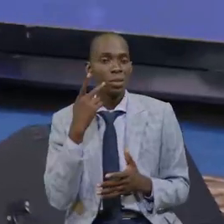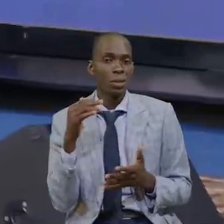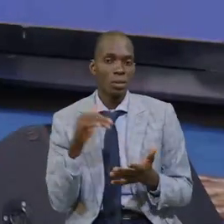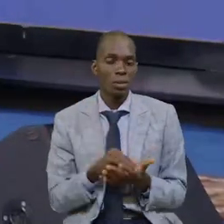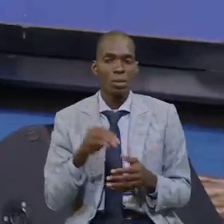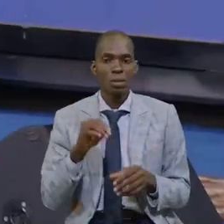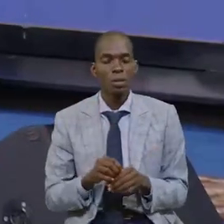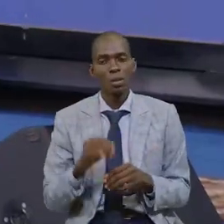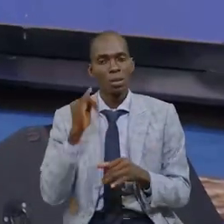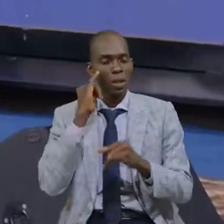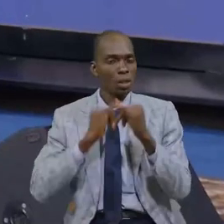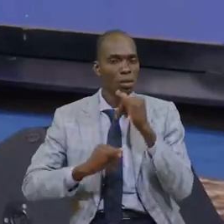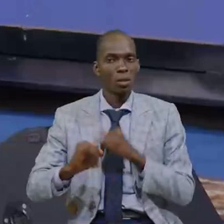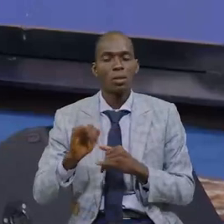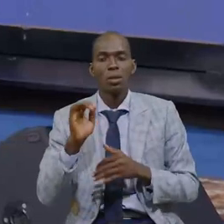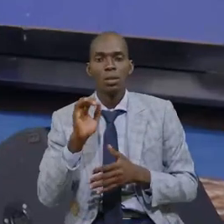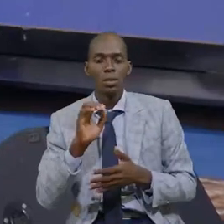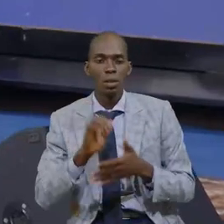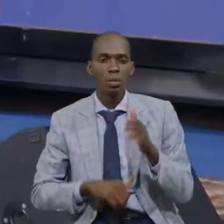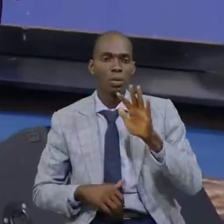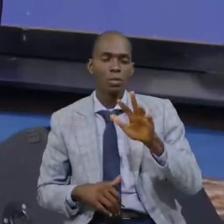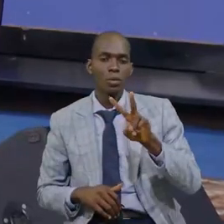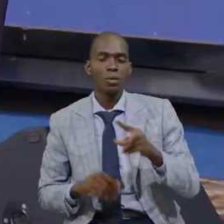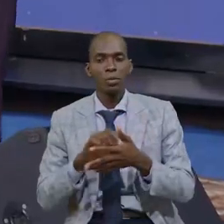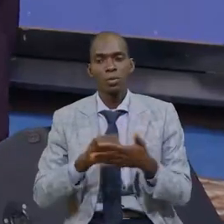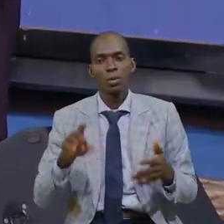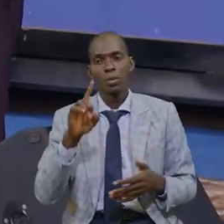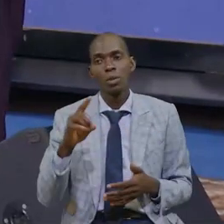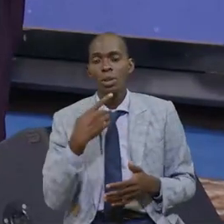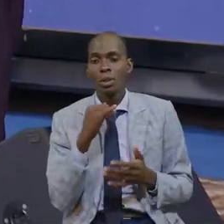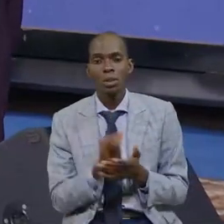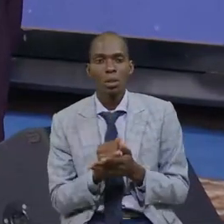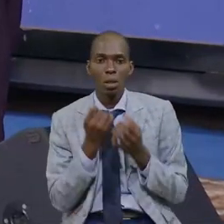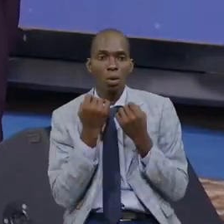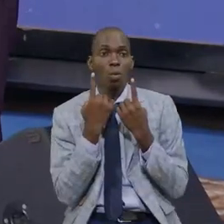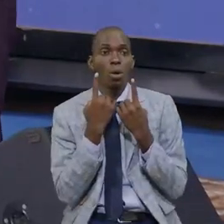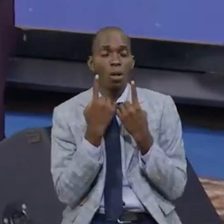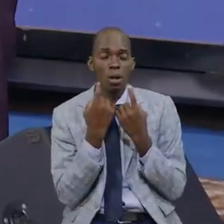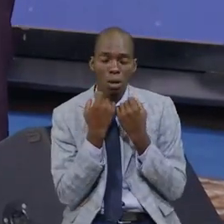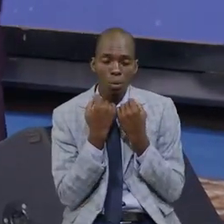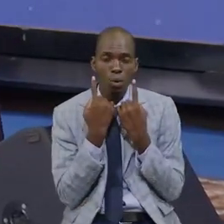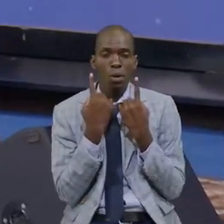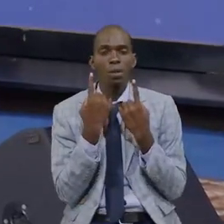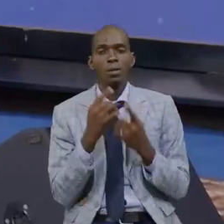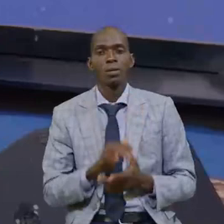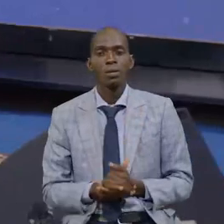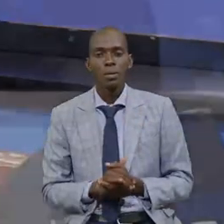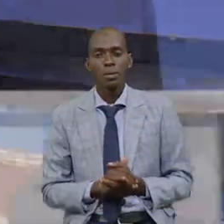Voyons cela encore en Ésaïe, au chapitre 52, verset 1er. Réveille-toi!